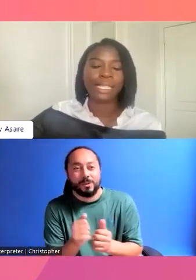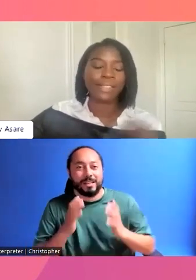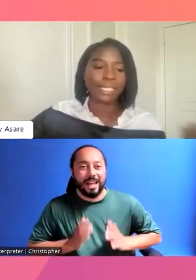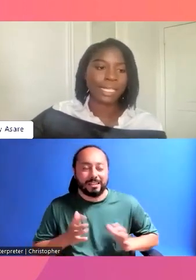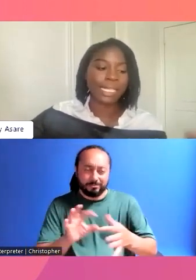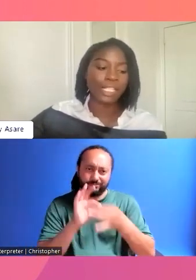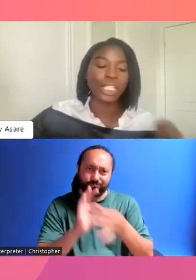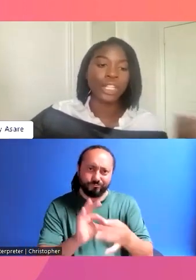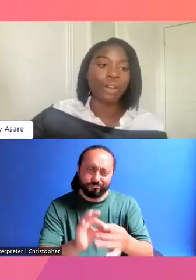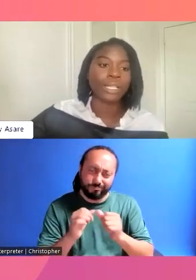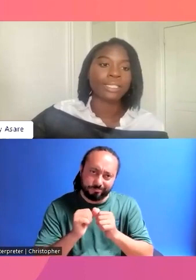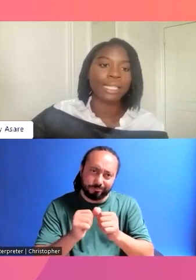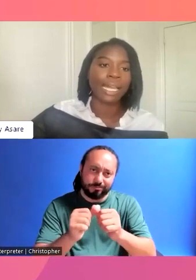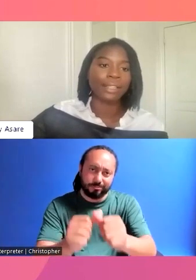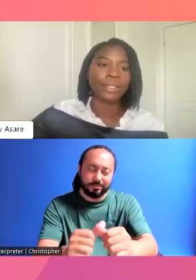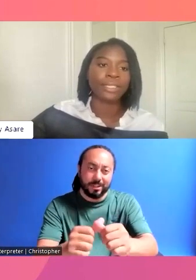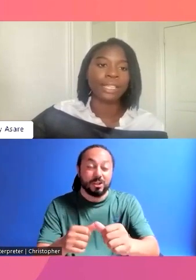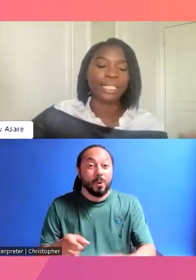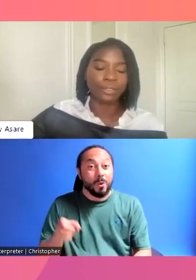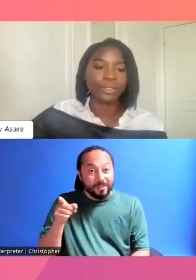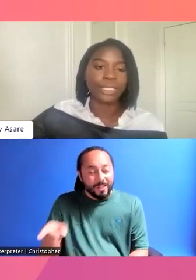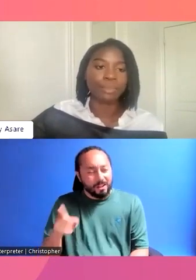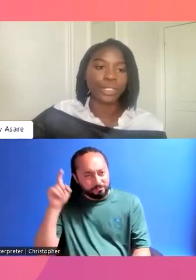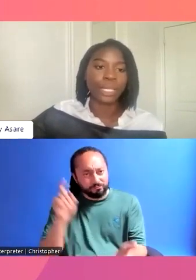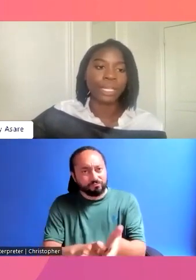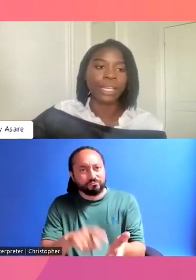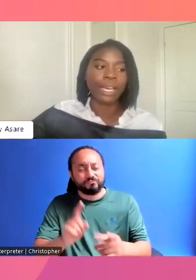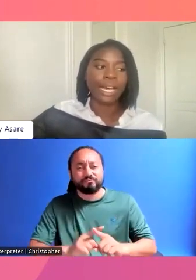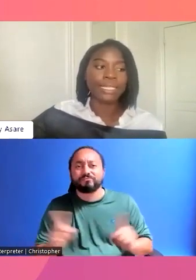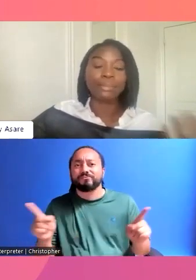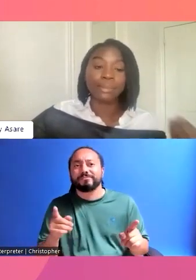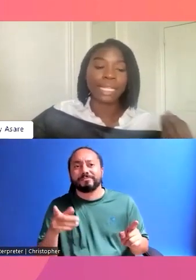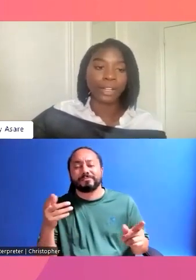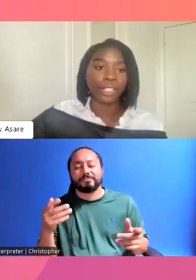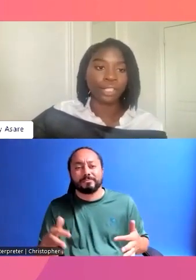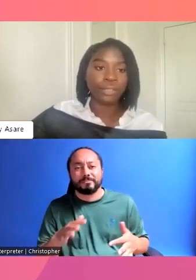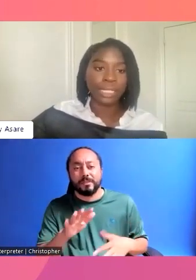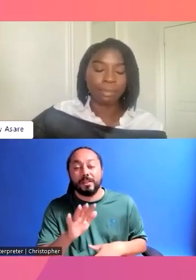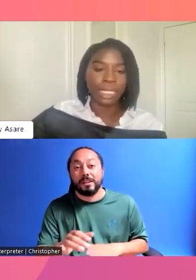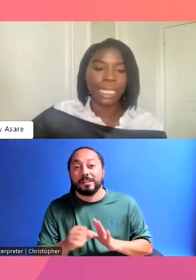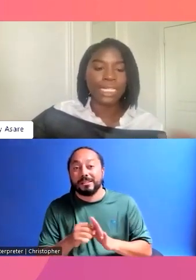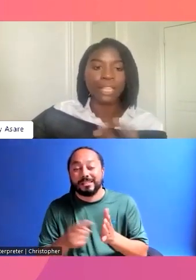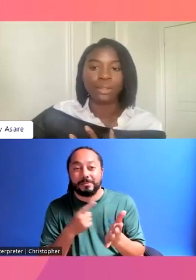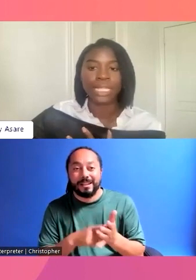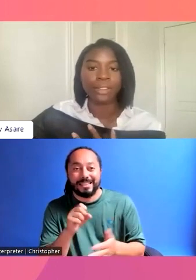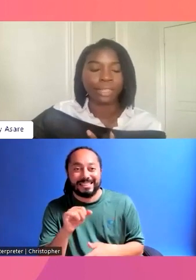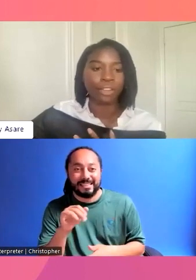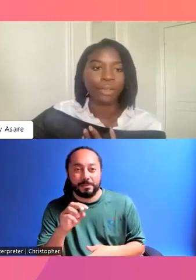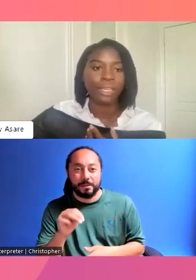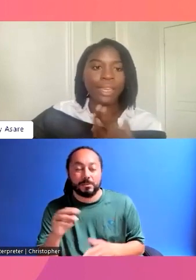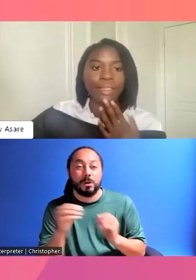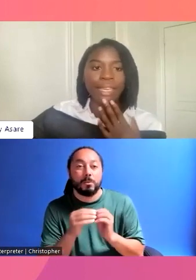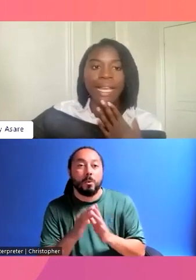durée, bénéfique avec leur clientèle. Et on a noté qu'il y avait une différence entre les